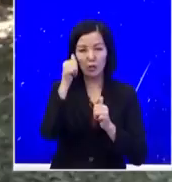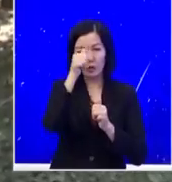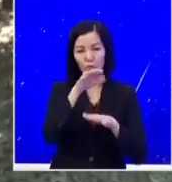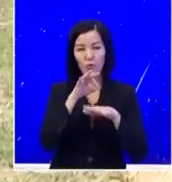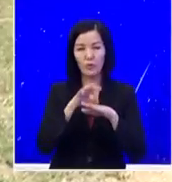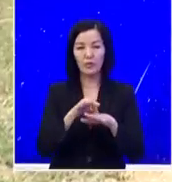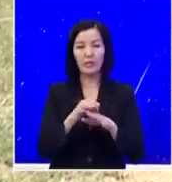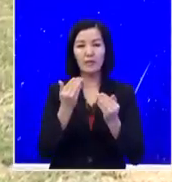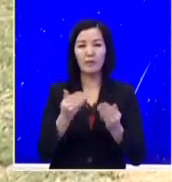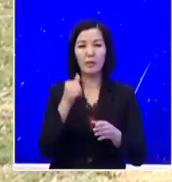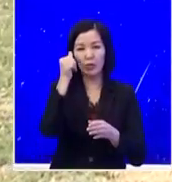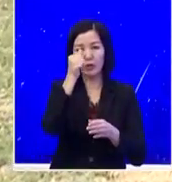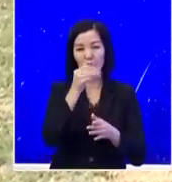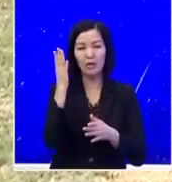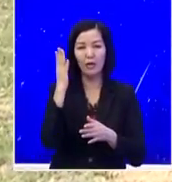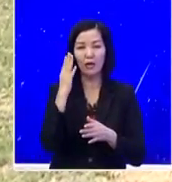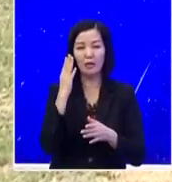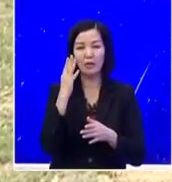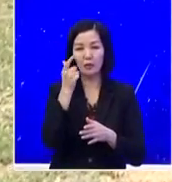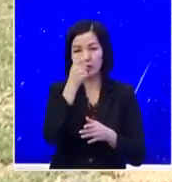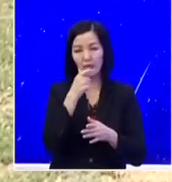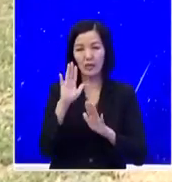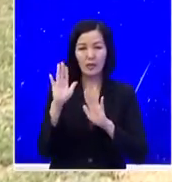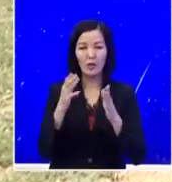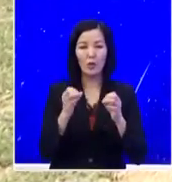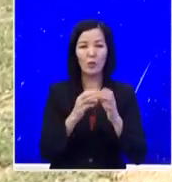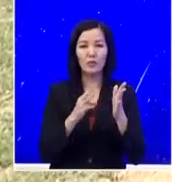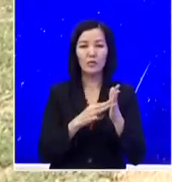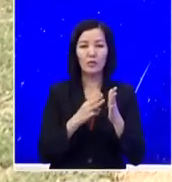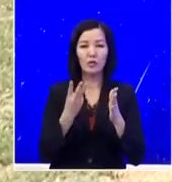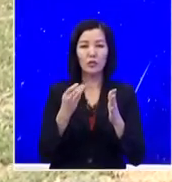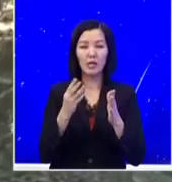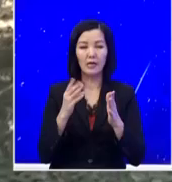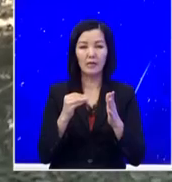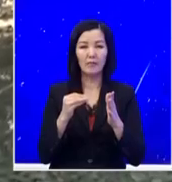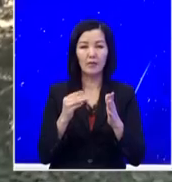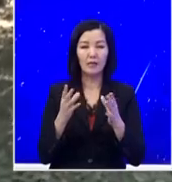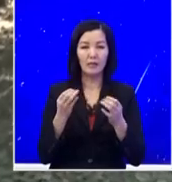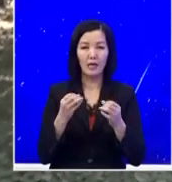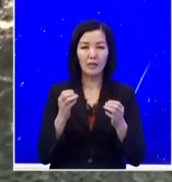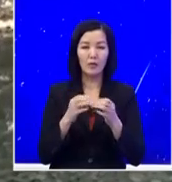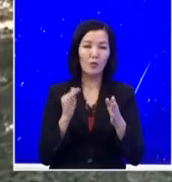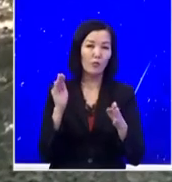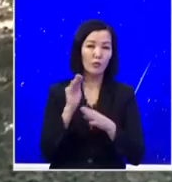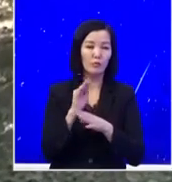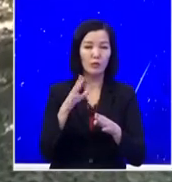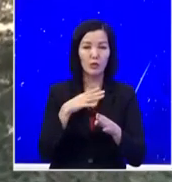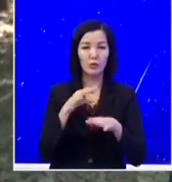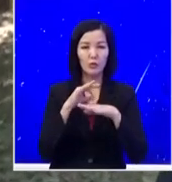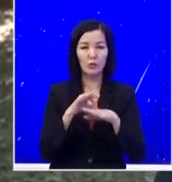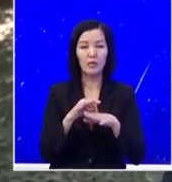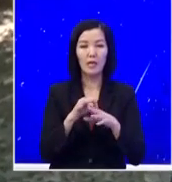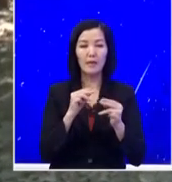жылы сонымен қатар Жаркент орман шаруашылығы 18 шақырым қосымша жер айдау жұмыстарын жүргізді. Бұл жұмыстарды